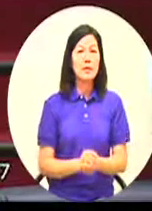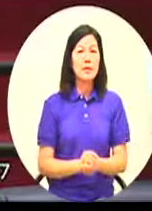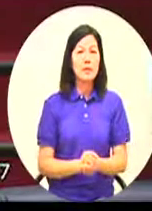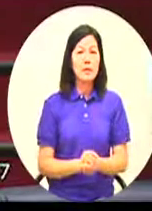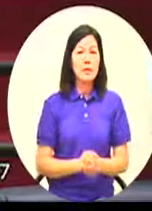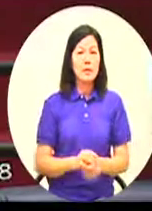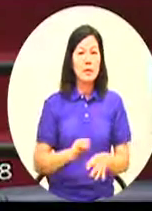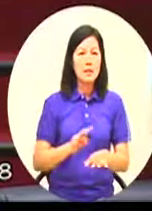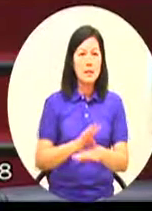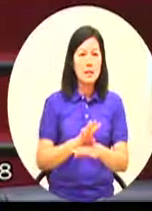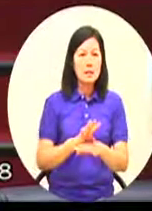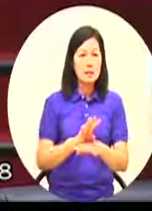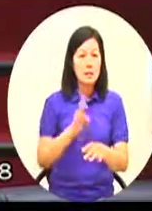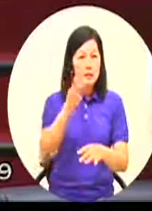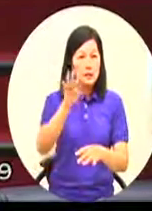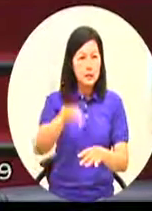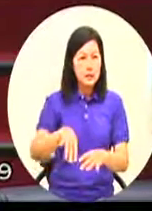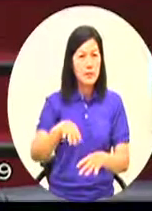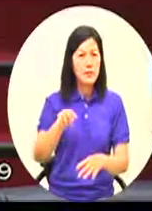7423600元，